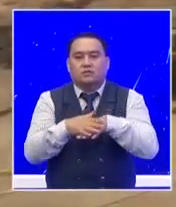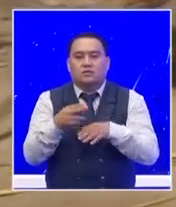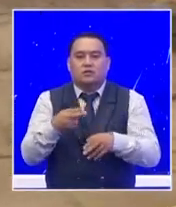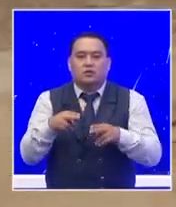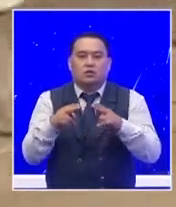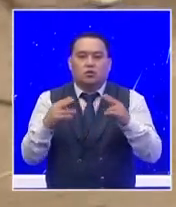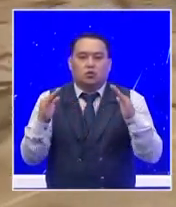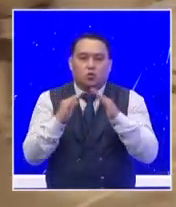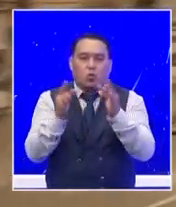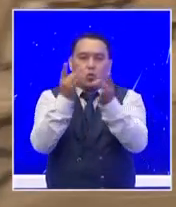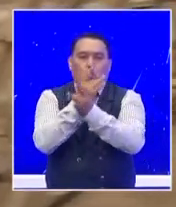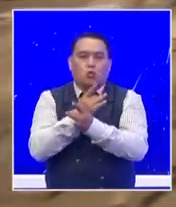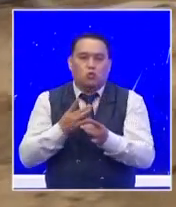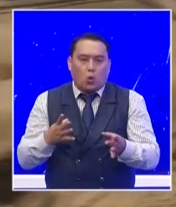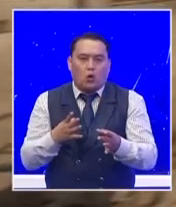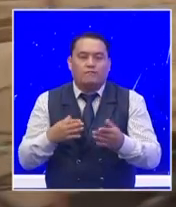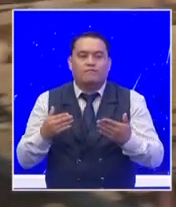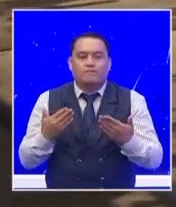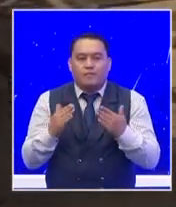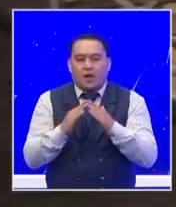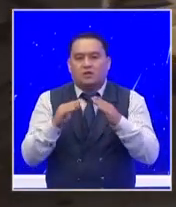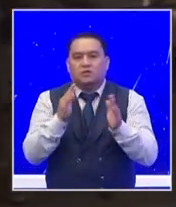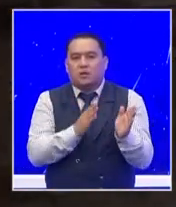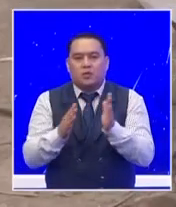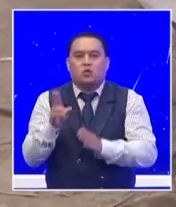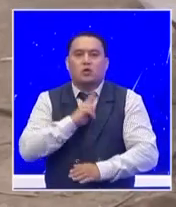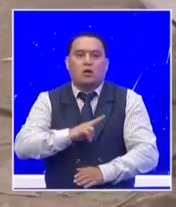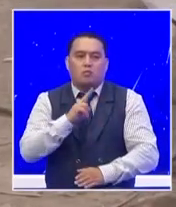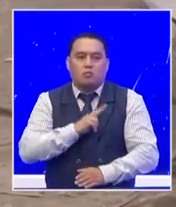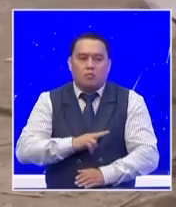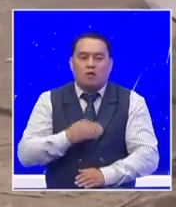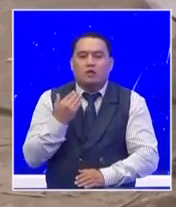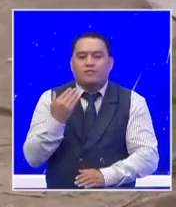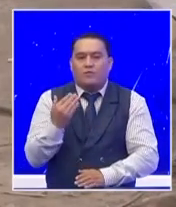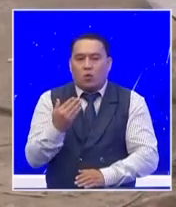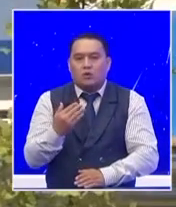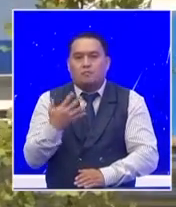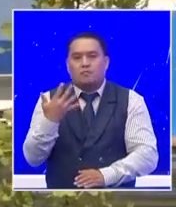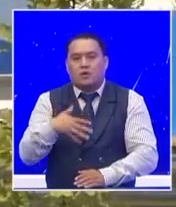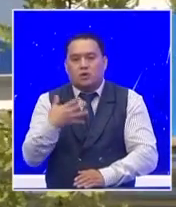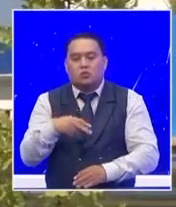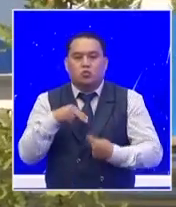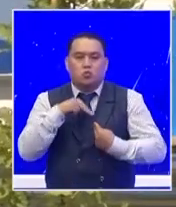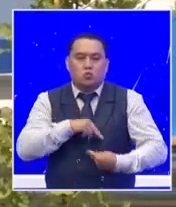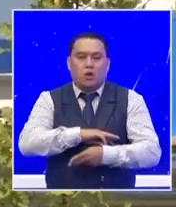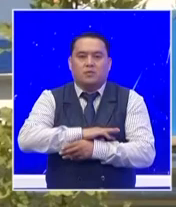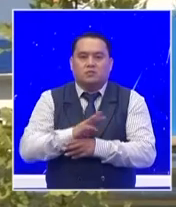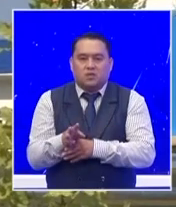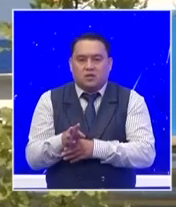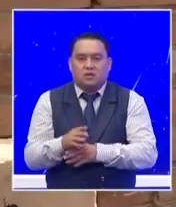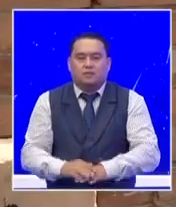В связи с этим появилась возможность местным жителям найти стабильную работу. Нурбек Жасыбаев – один из 50 трудоустроенных местных